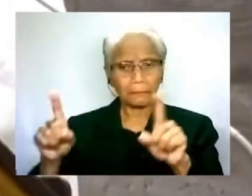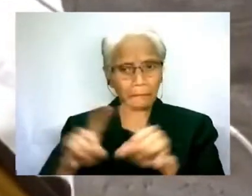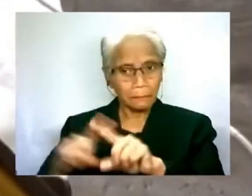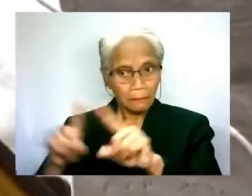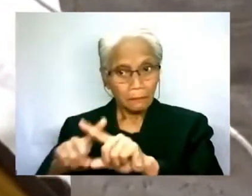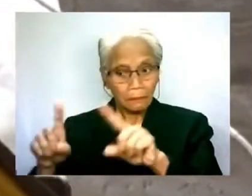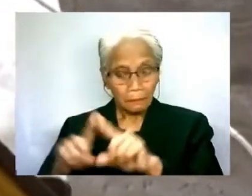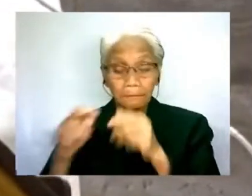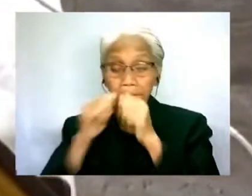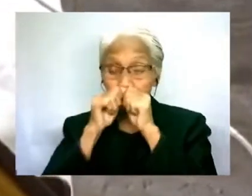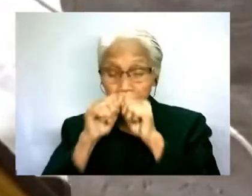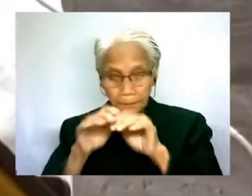na ibinigay ng Diyos sa kanila.